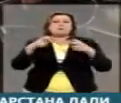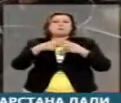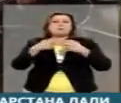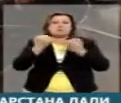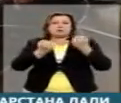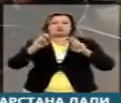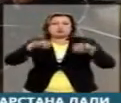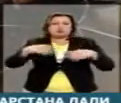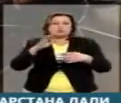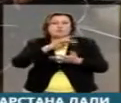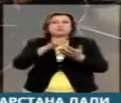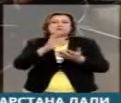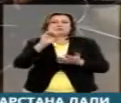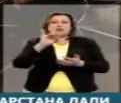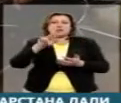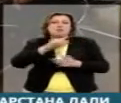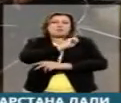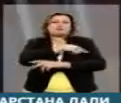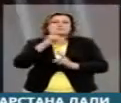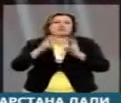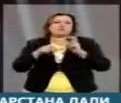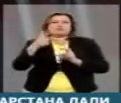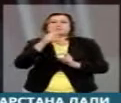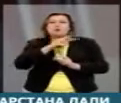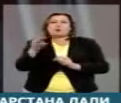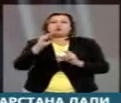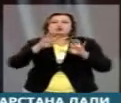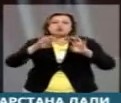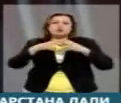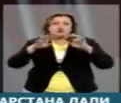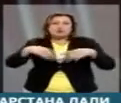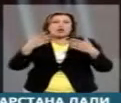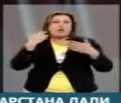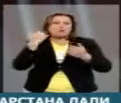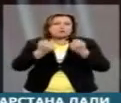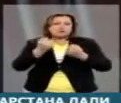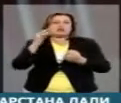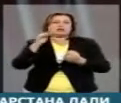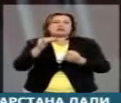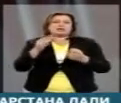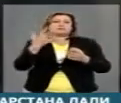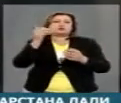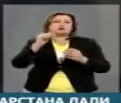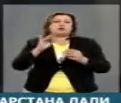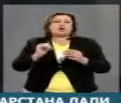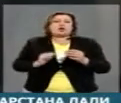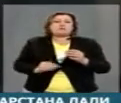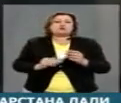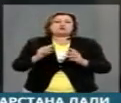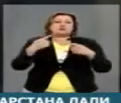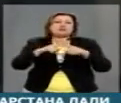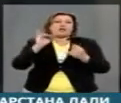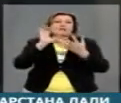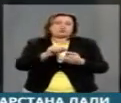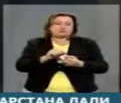шин будет реализован в городе Сарань. Мощность завода составит 3 миллиона шин для легковой техники и 500 тысяч шин для коммерческой техники